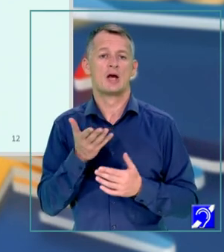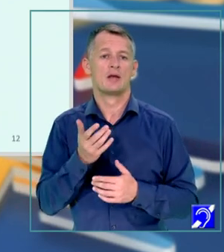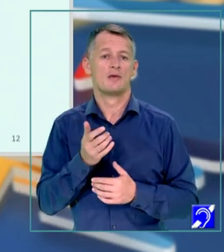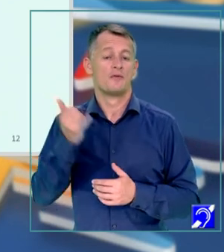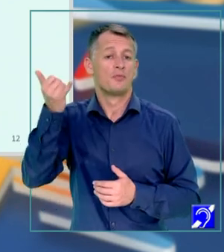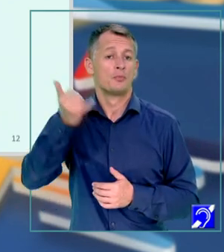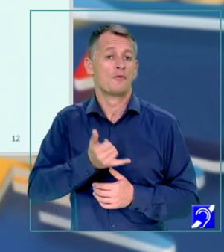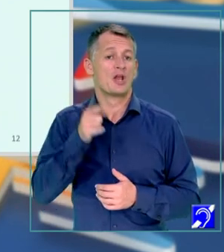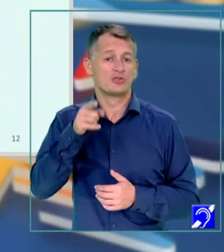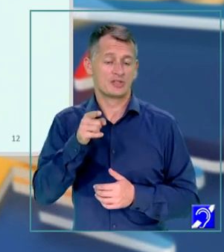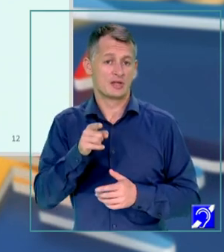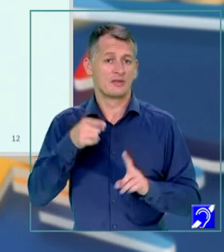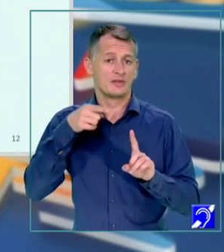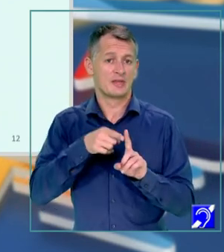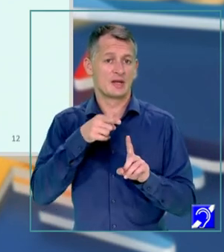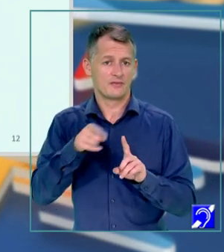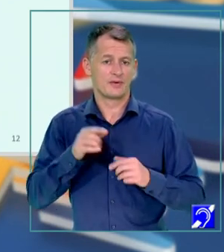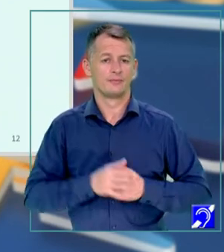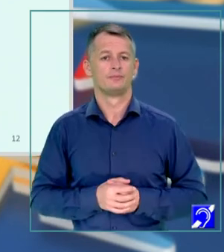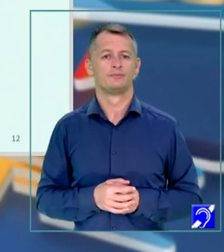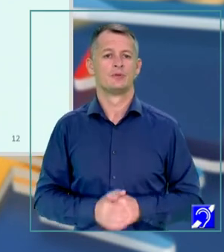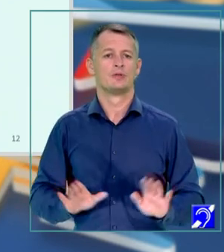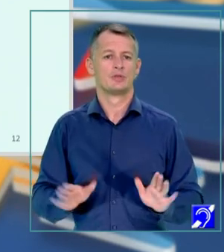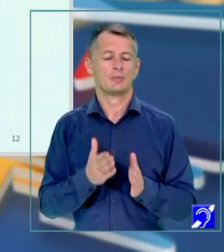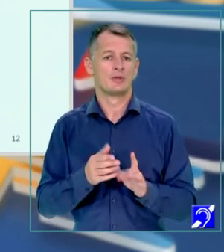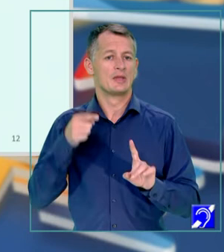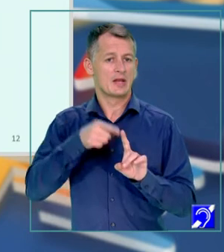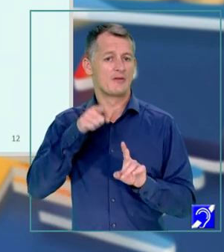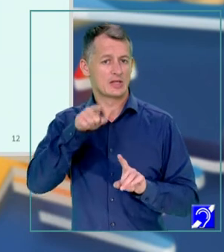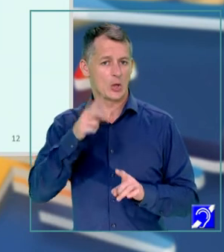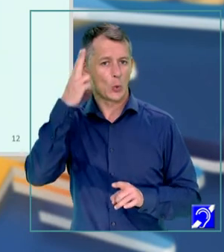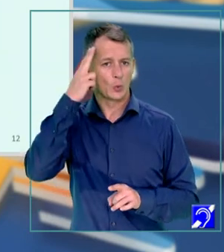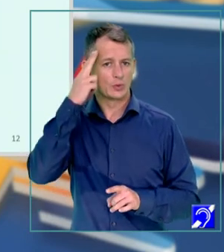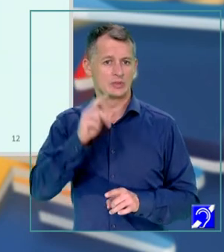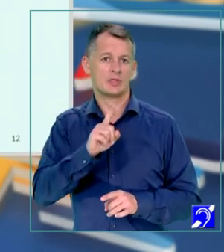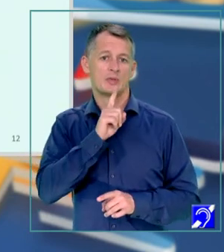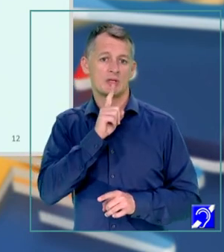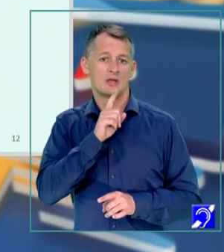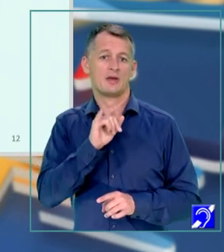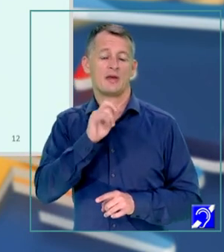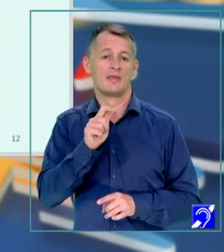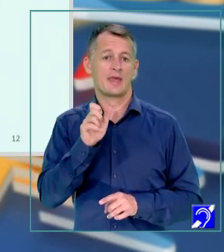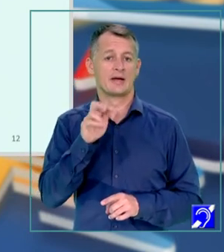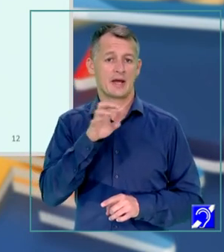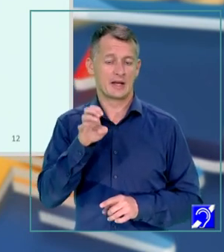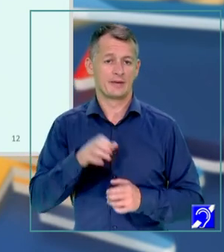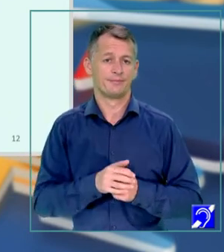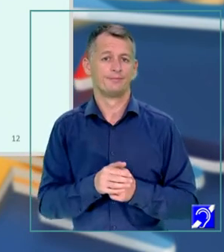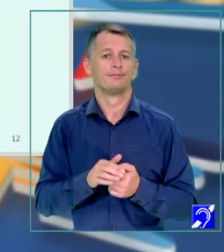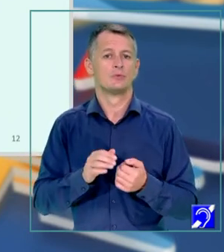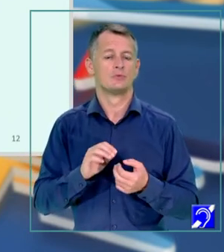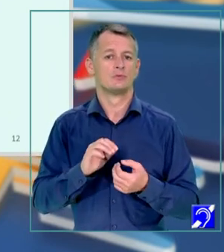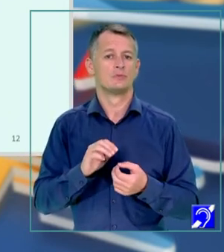derivată procese obținerea unei funcții pornind de la derivata sa cunoscut se numește proces de integrare este o operație de integrare